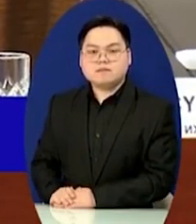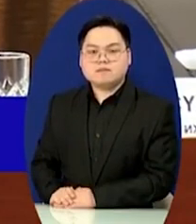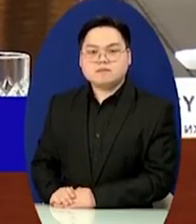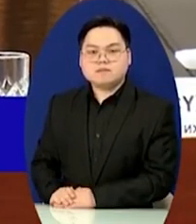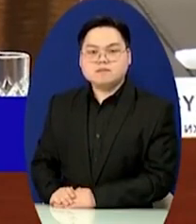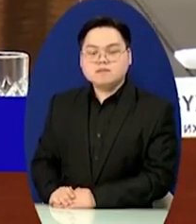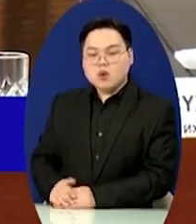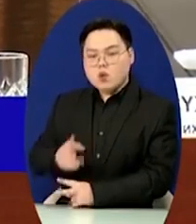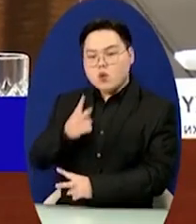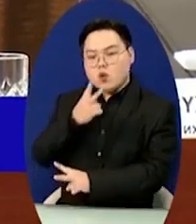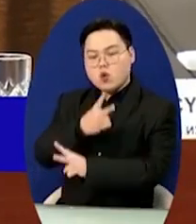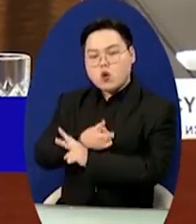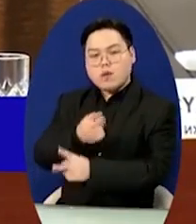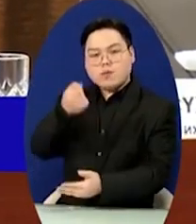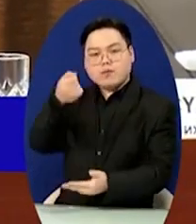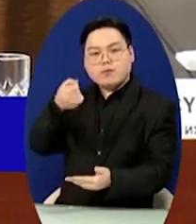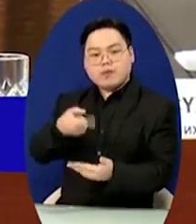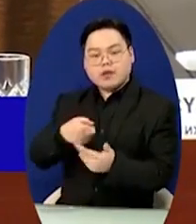хууль зааснаар